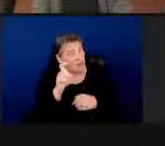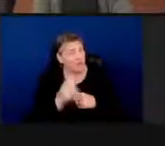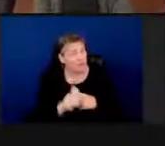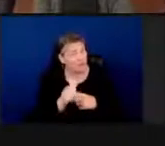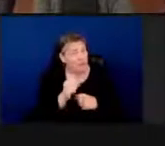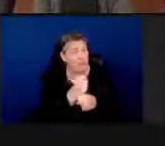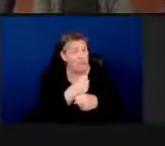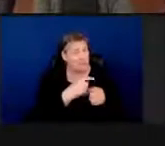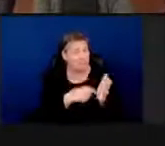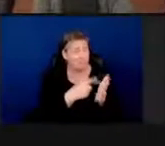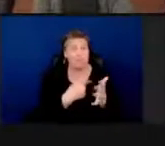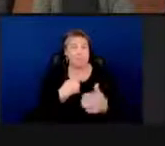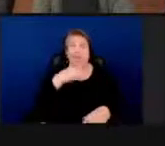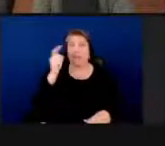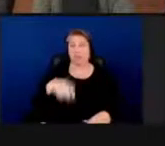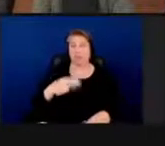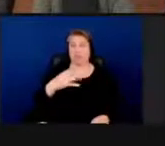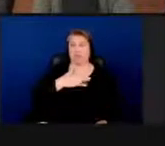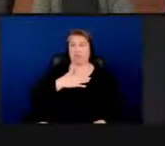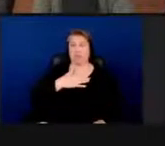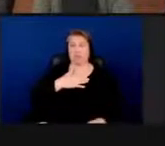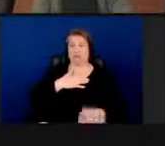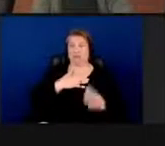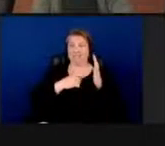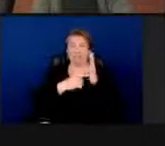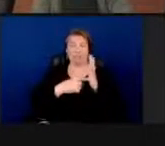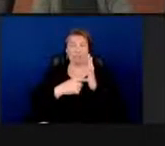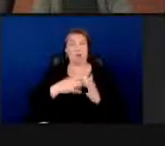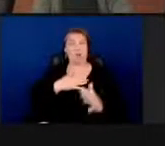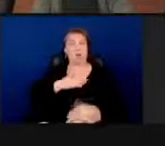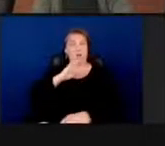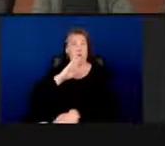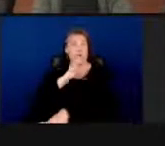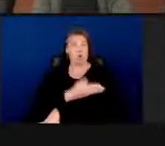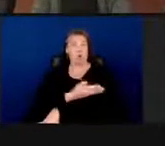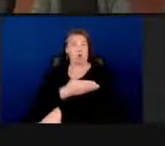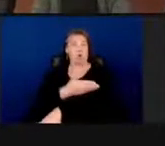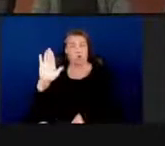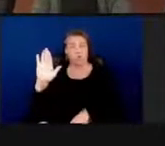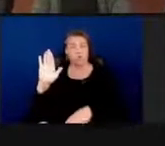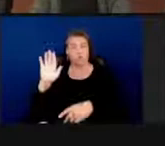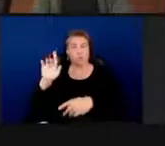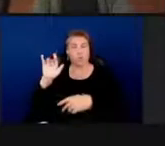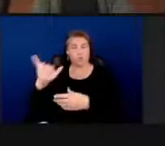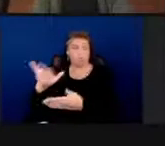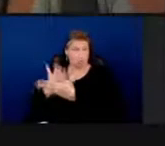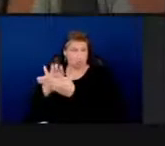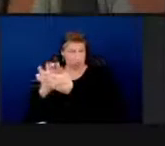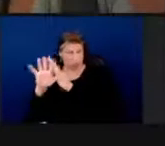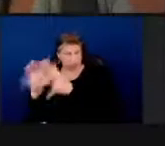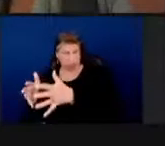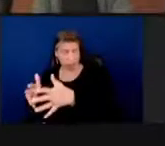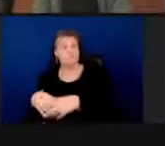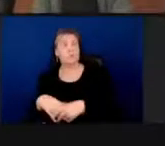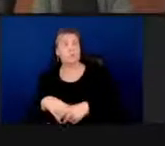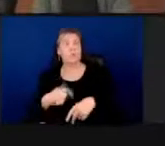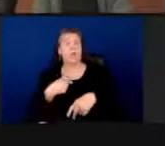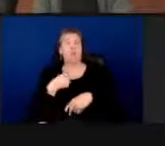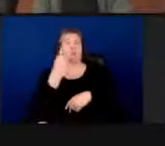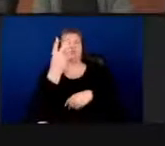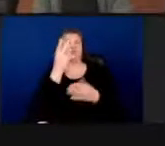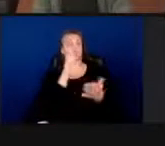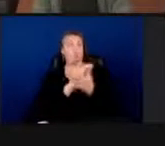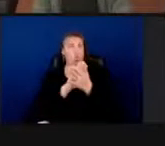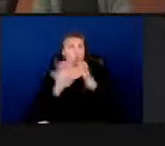Tumekuwa na baadhi ya changamoto. Tumekumbana na changamoto na ili tulihitaji kutoa